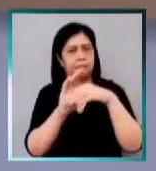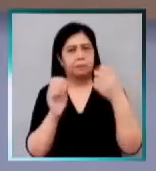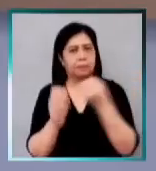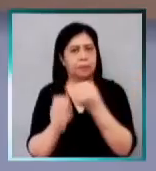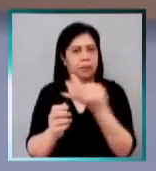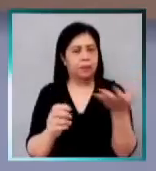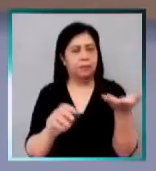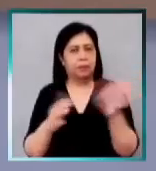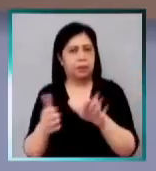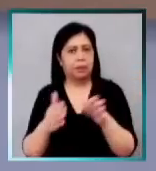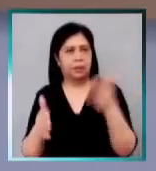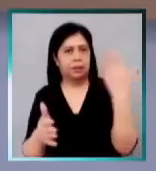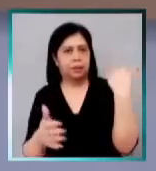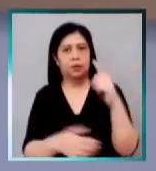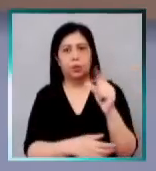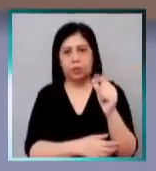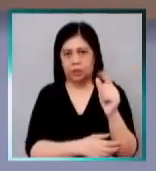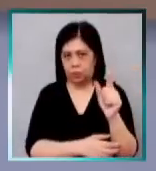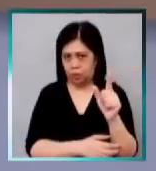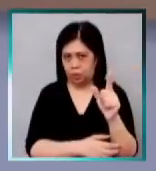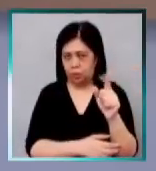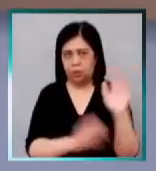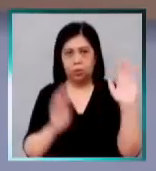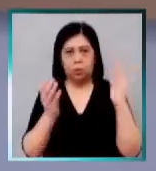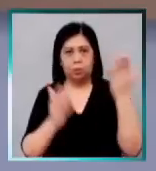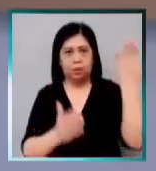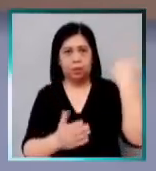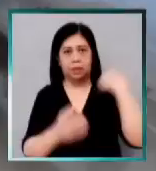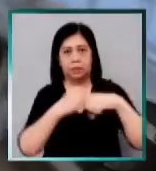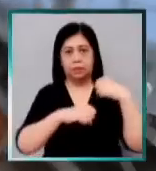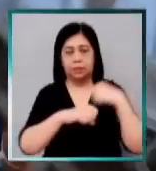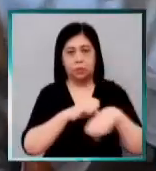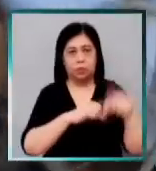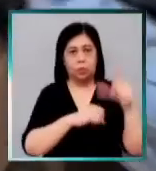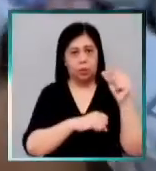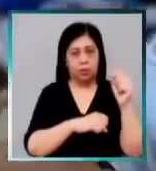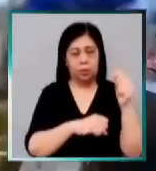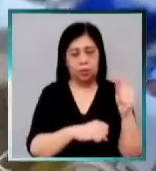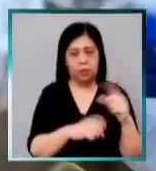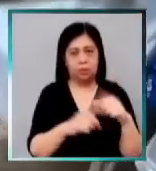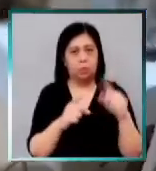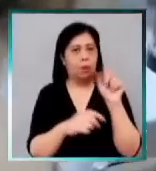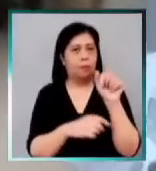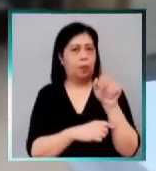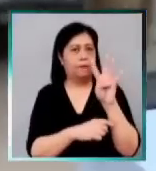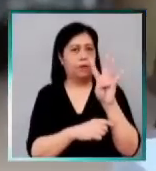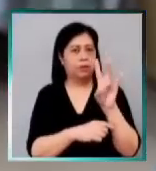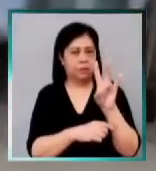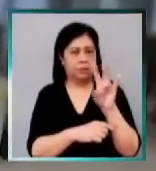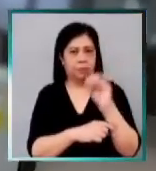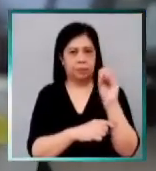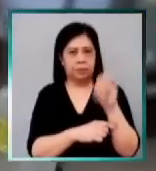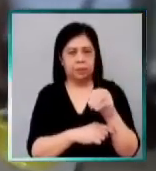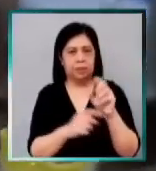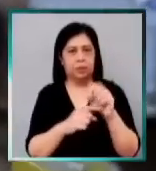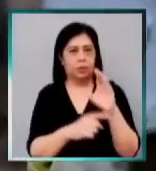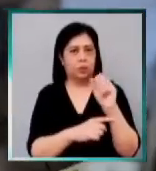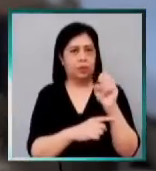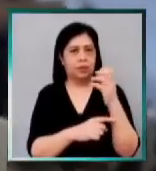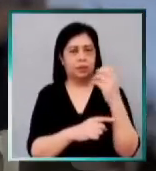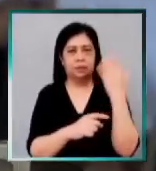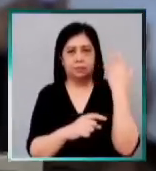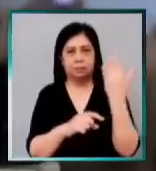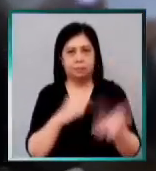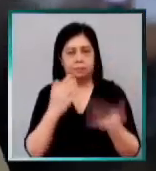nitong 2021 kumpara noong 2020. Nasa 1.47% ang case fatality rate ngayong